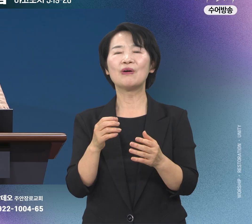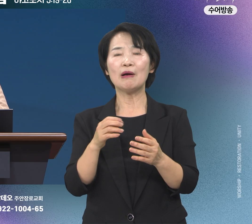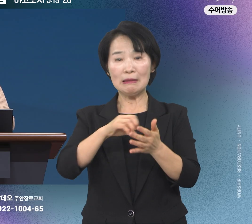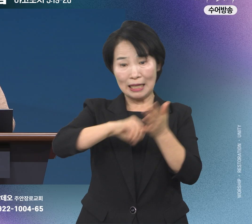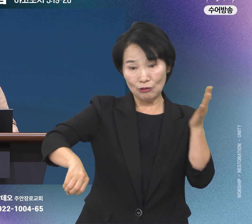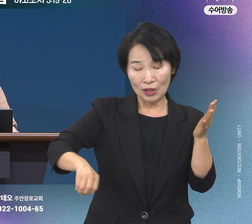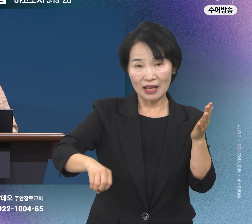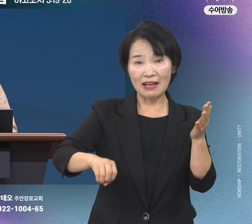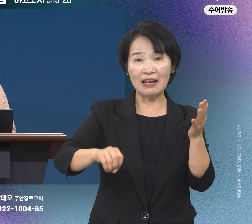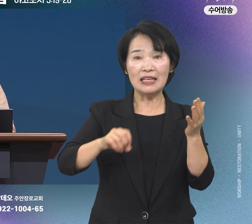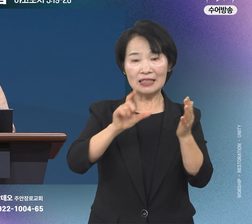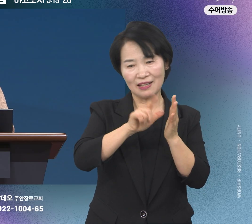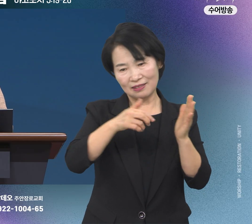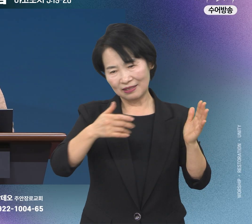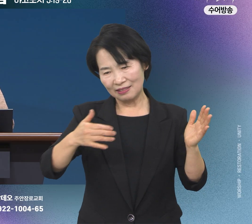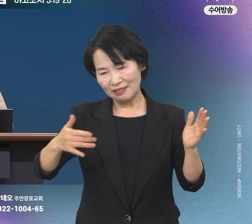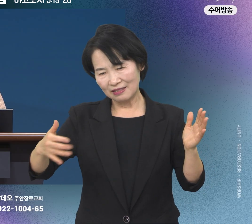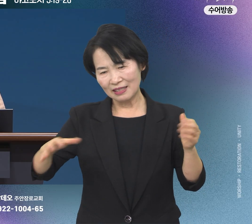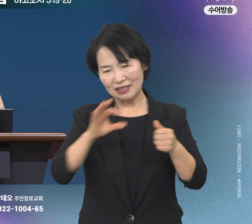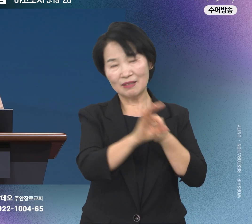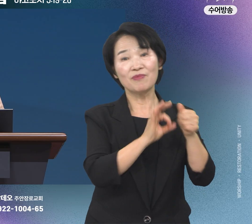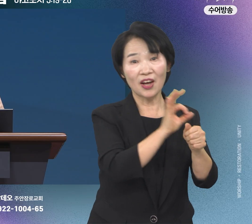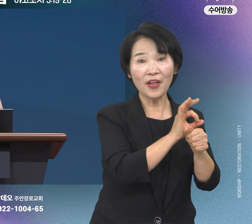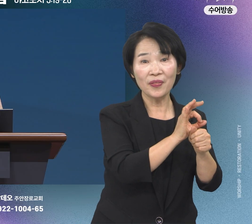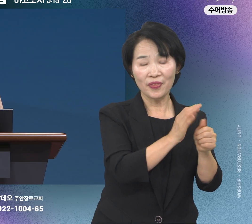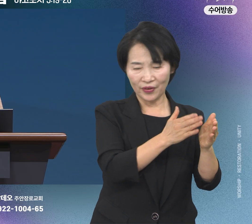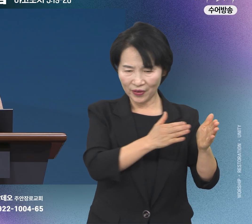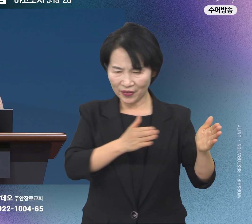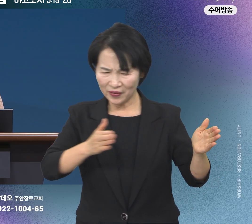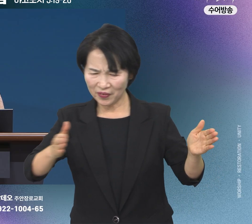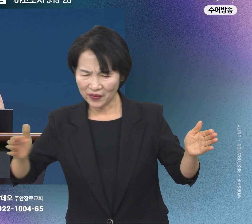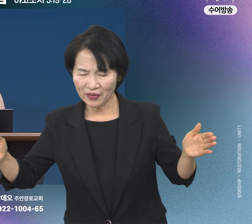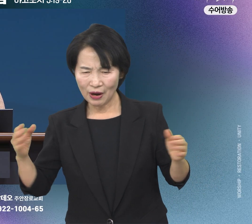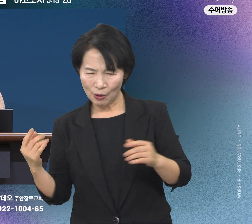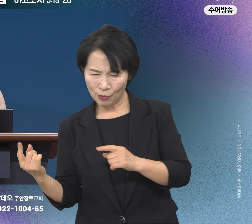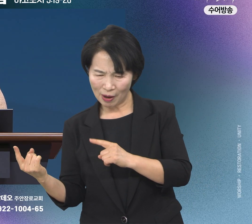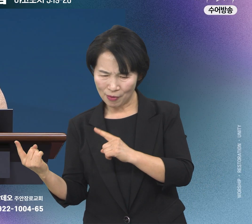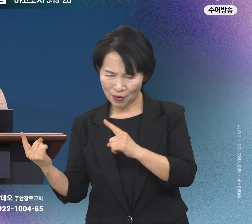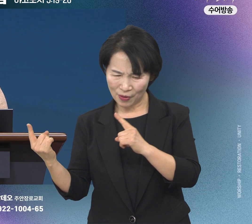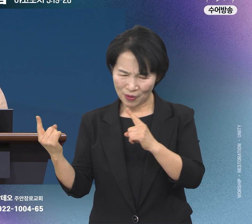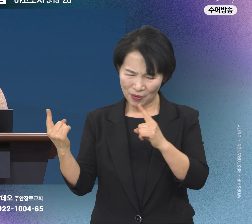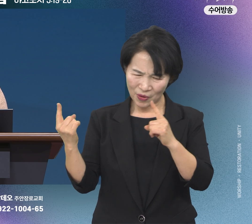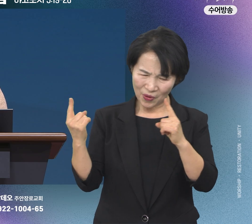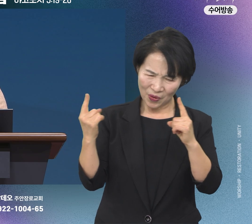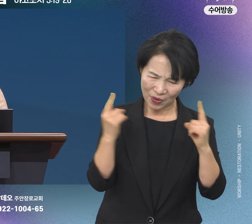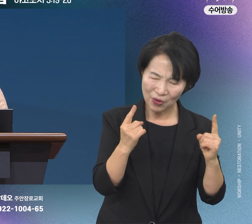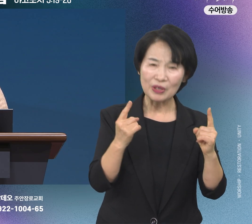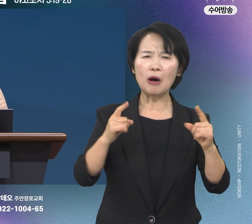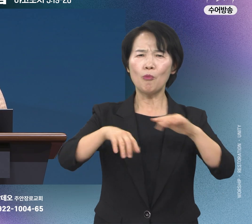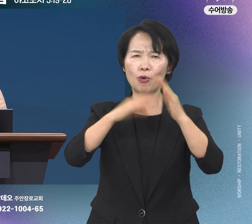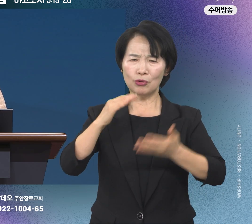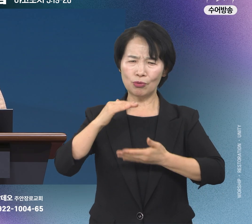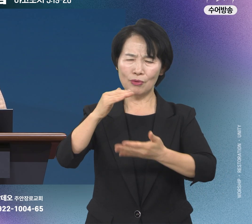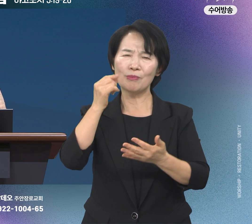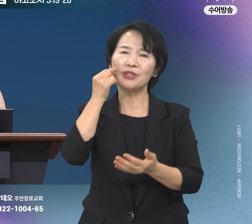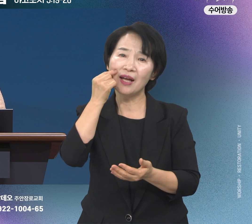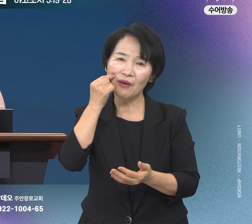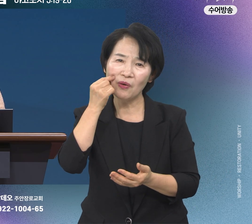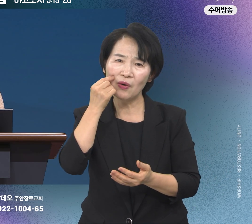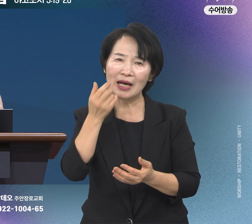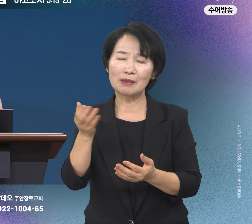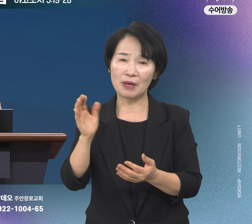10년 동안 어떻게 회복이 되고 치열한 삶을 살았는지 다 말씀을 드릴 수는 없지만,